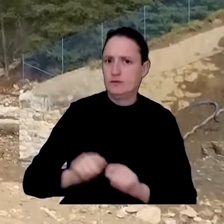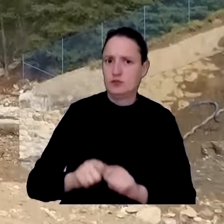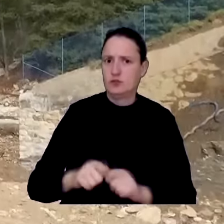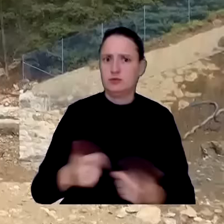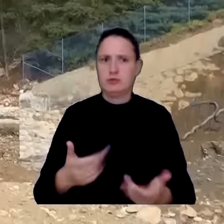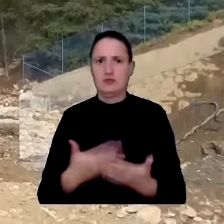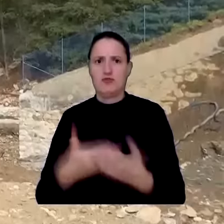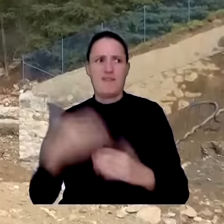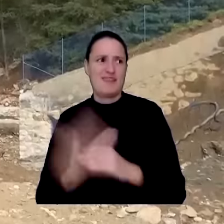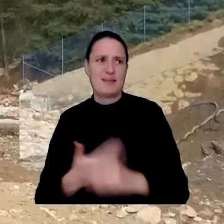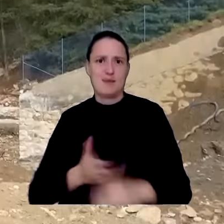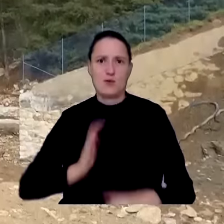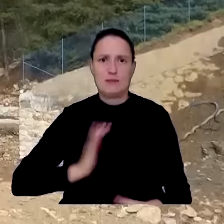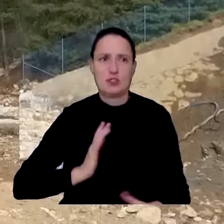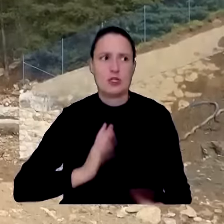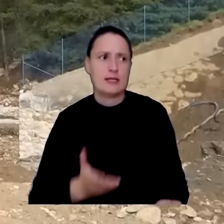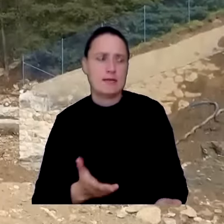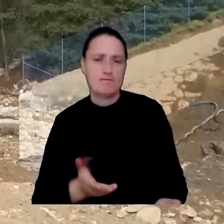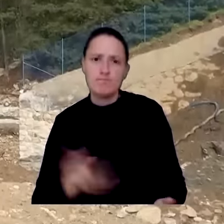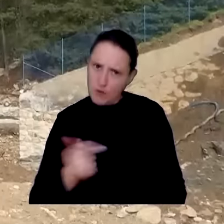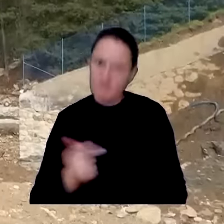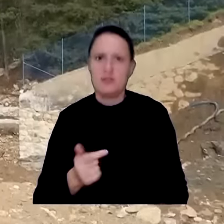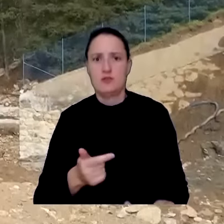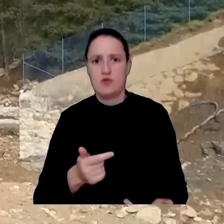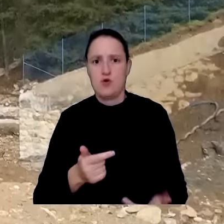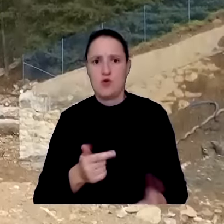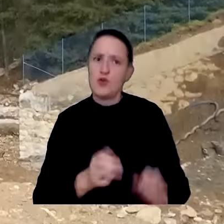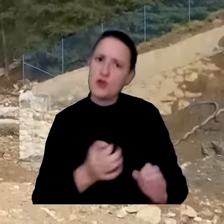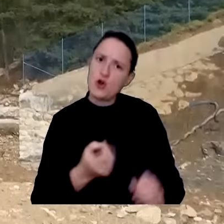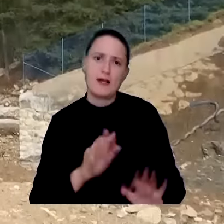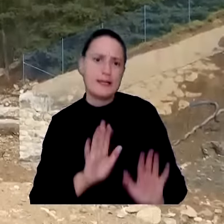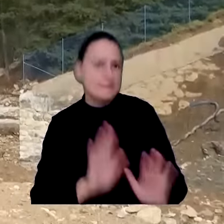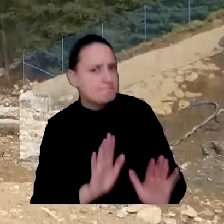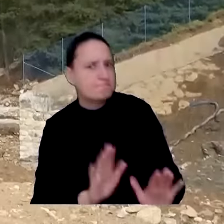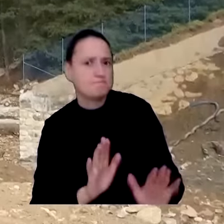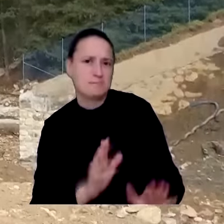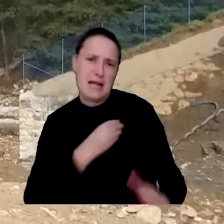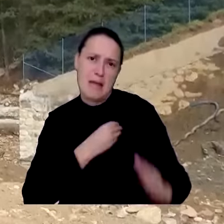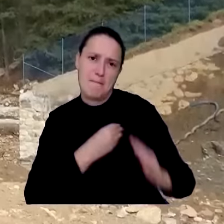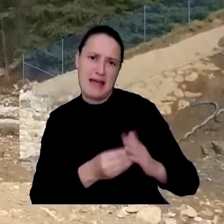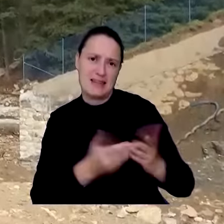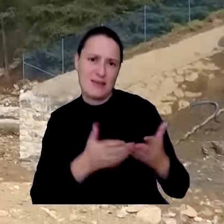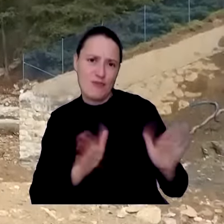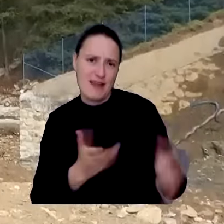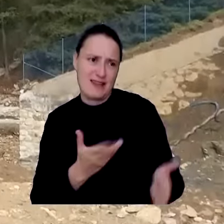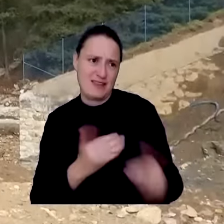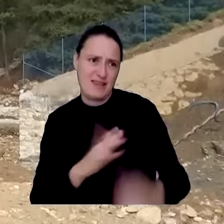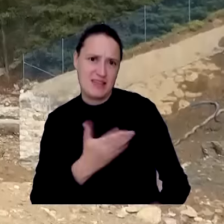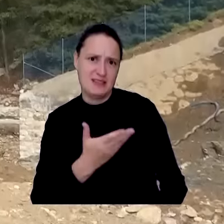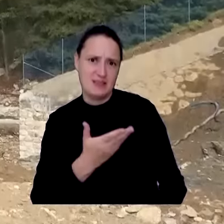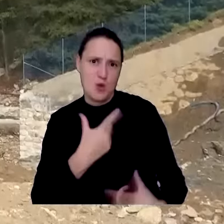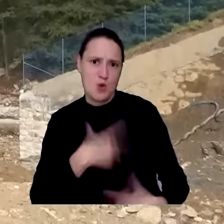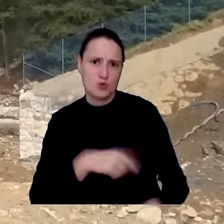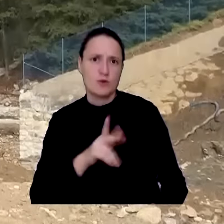ubezpieczalnie powinny jednak z większą taką empatią i otwartością podchodzić do